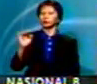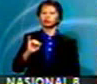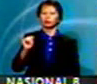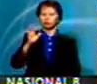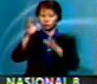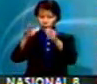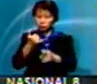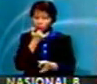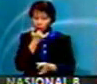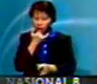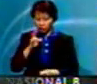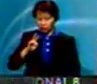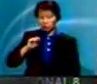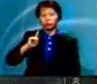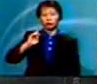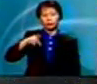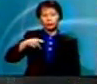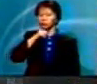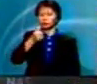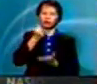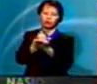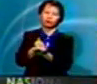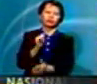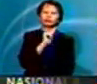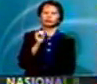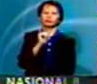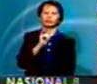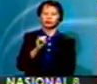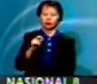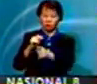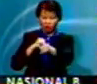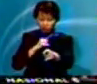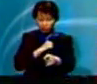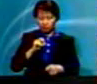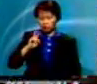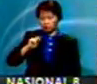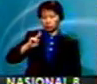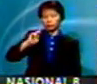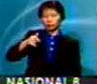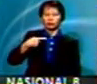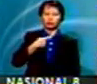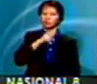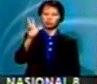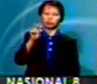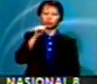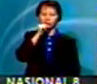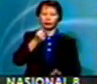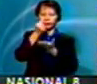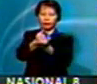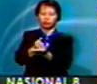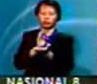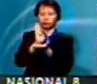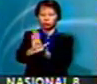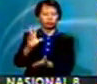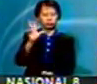dalam pendidikan, kalau sekiranya guru tersebut merupakan ahli kesatuan, kita tidak akan beri sebarang bantuan